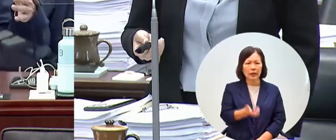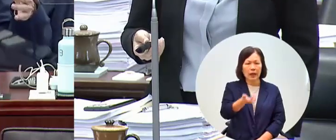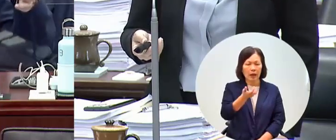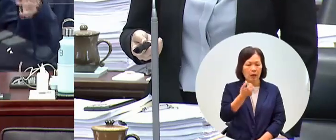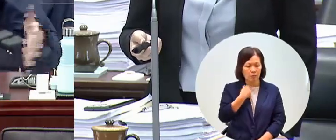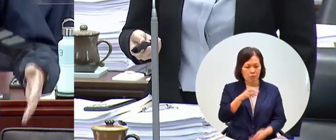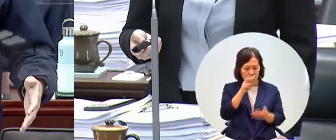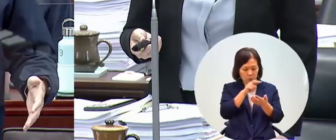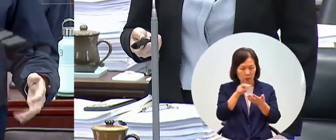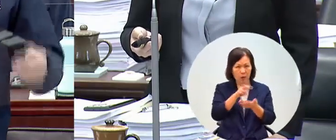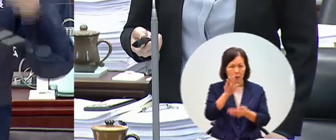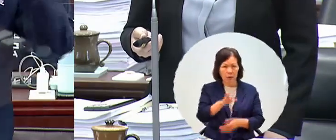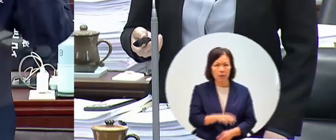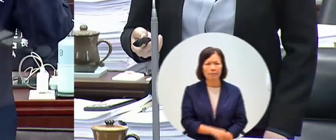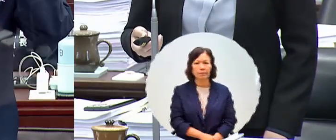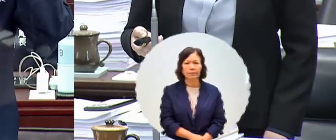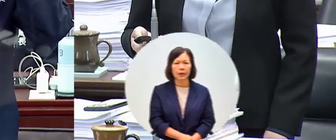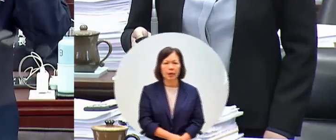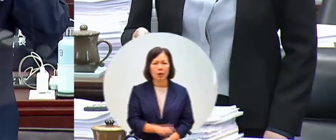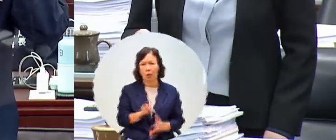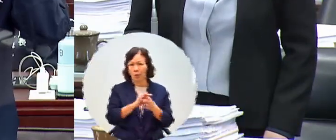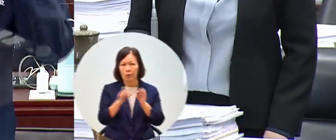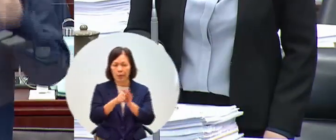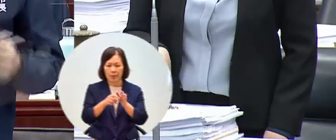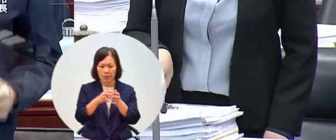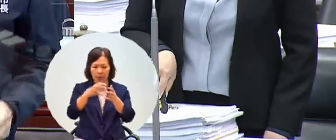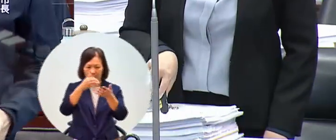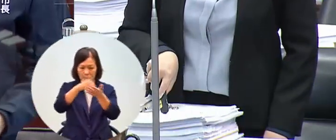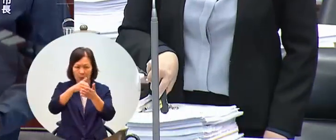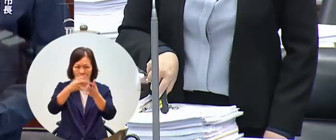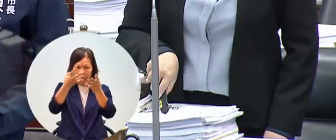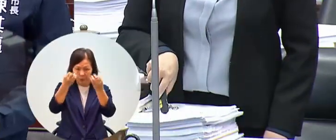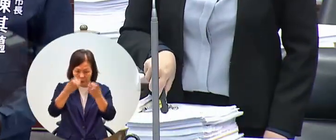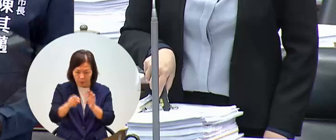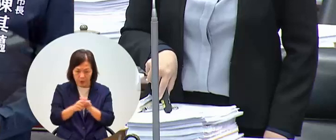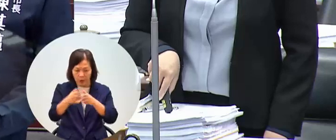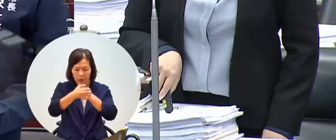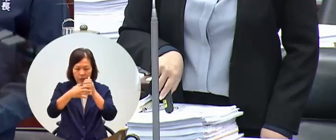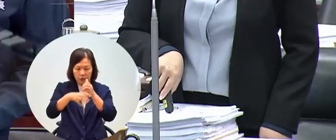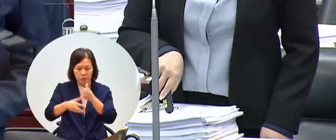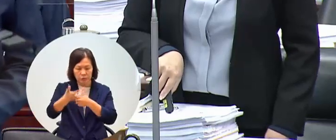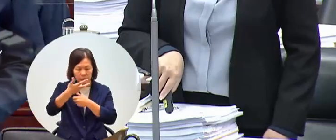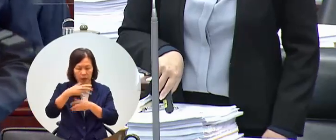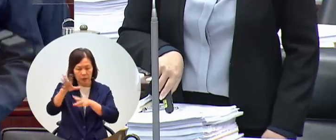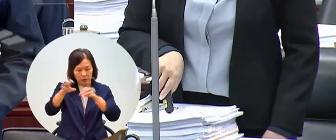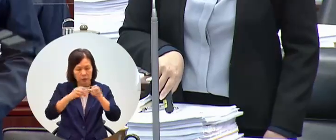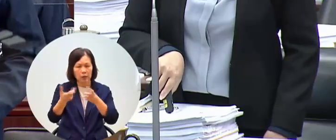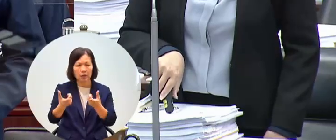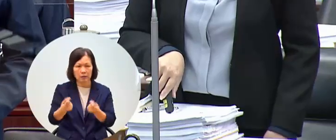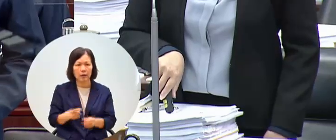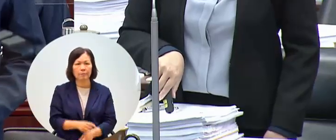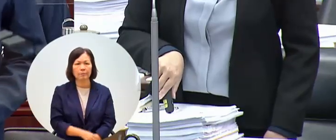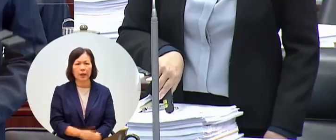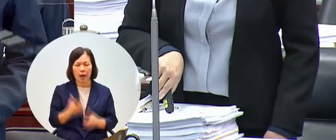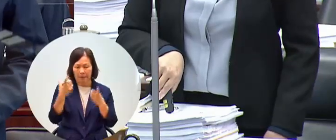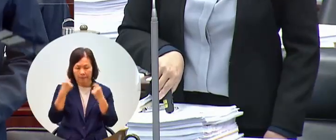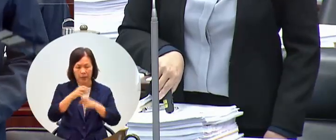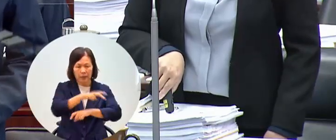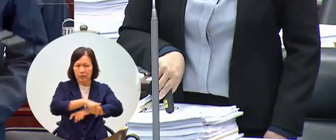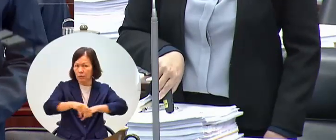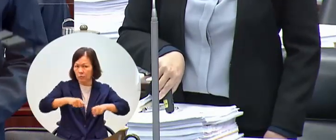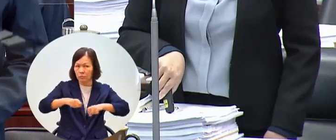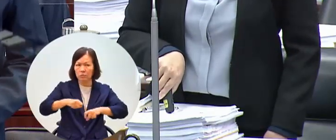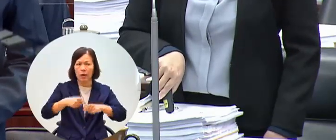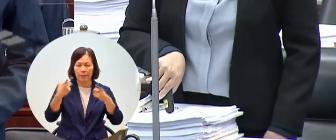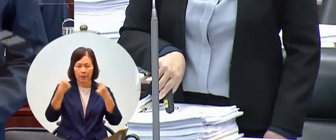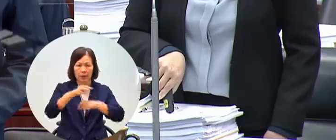看了一些相关的一些统计资料了哈，包括卫生局提供的资料，在我们本来规划。我们本来的